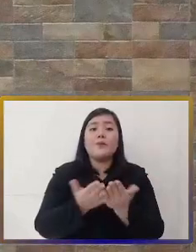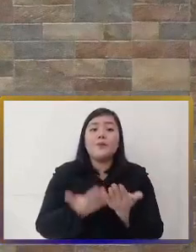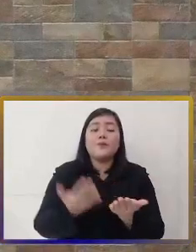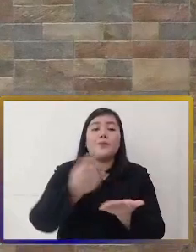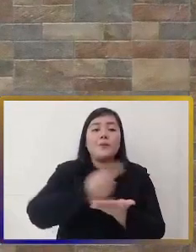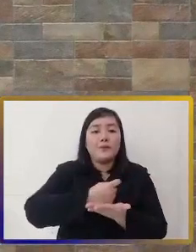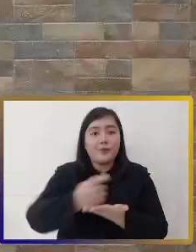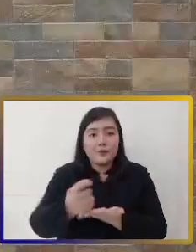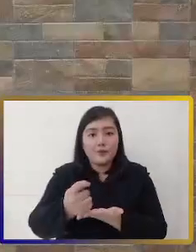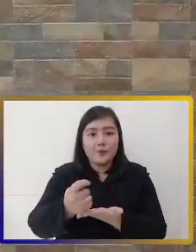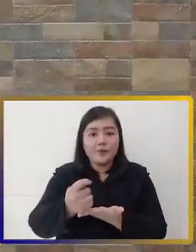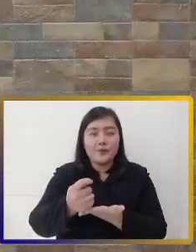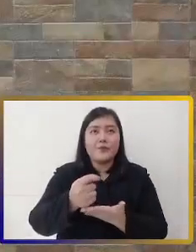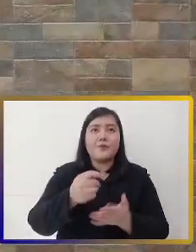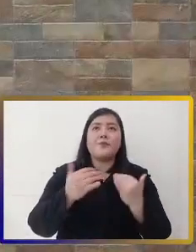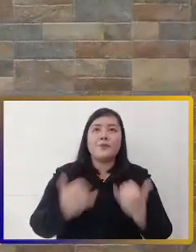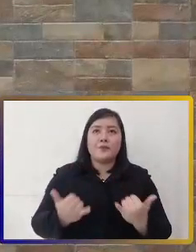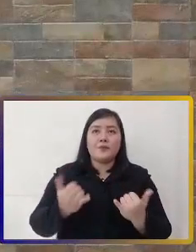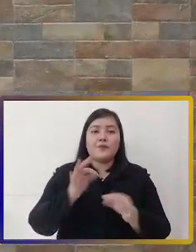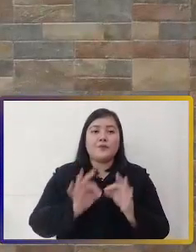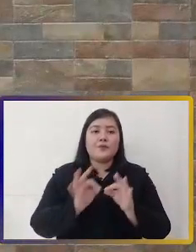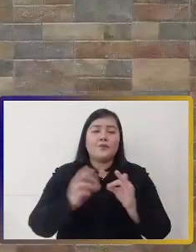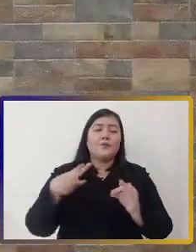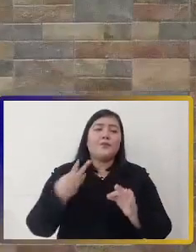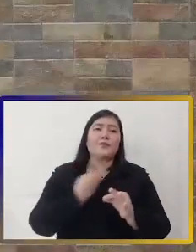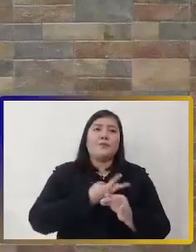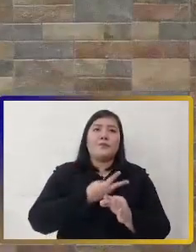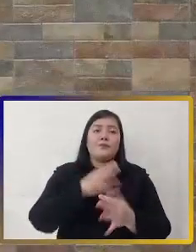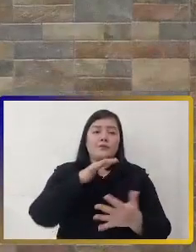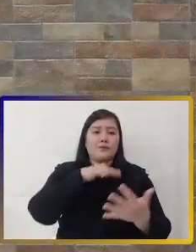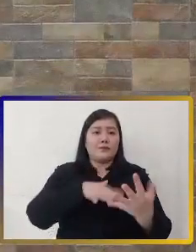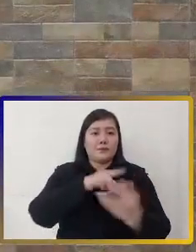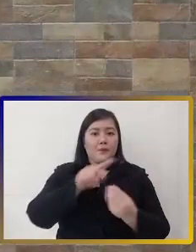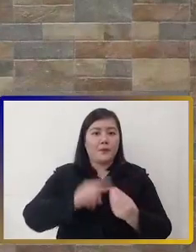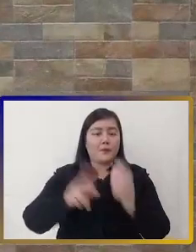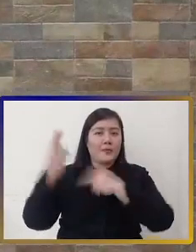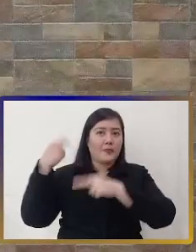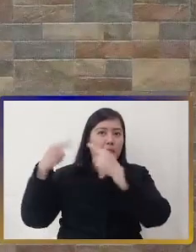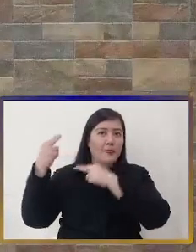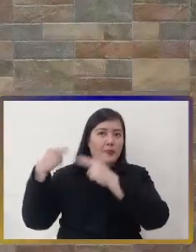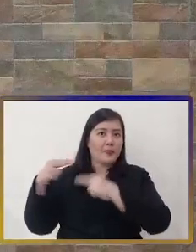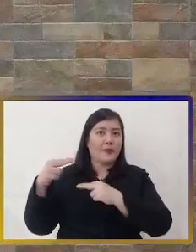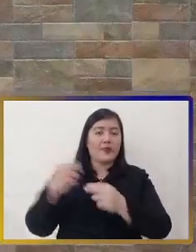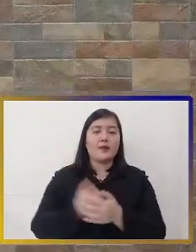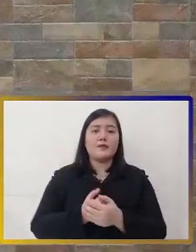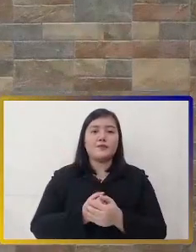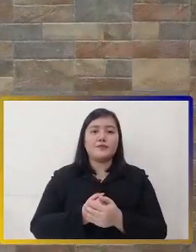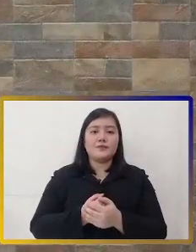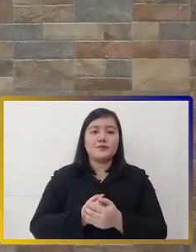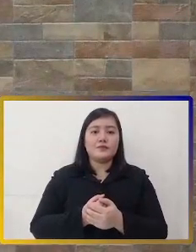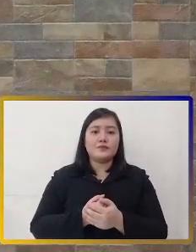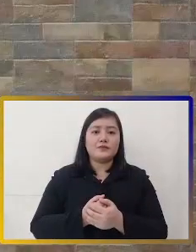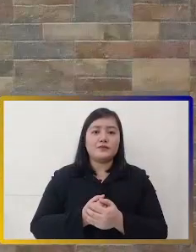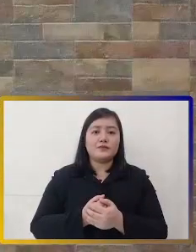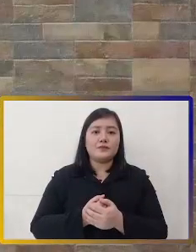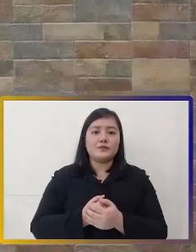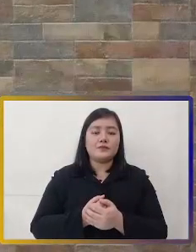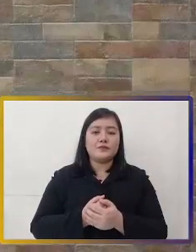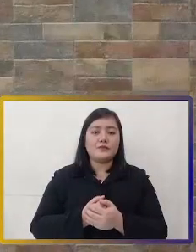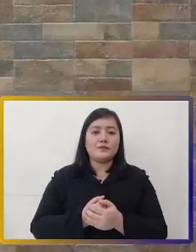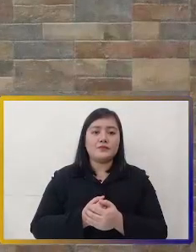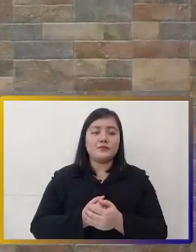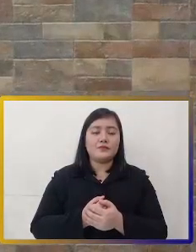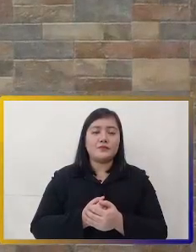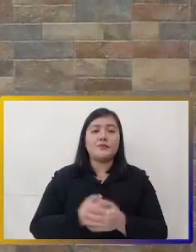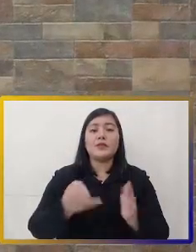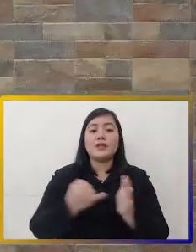sa historical age, yan lamang ay isa sa mga ebidensya na totoo ang record na nasa Biblia. You see that? So, as